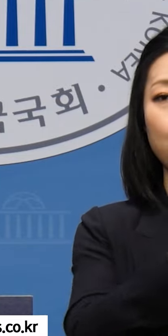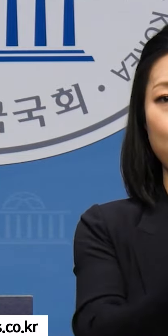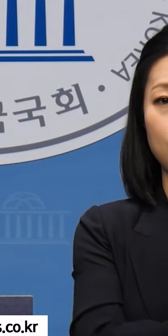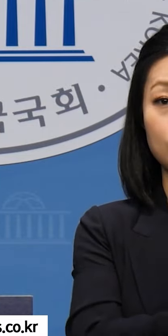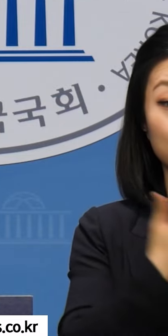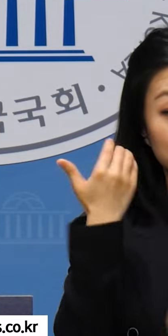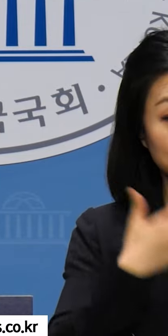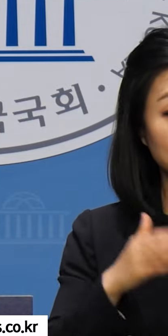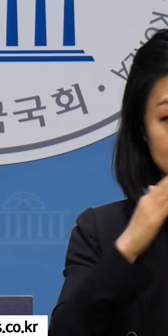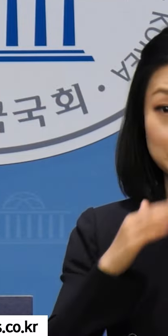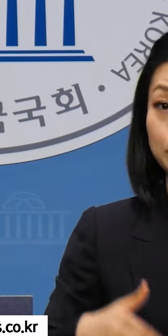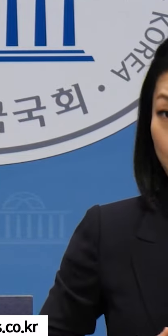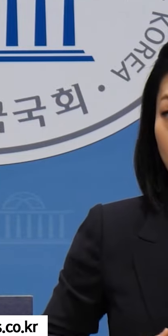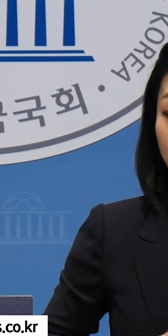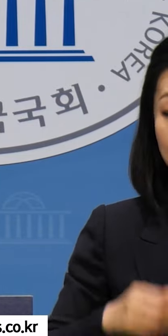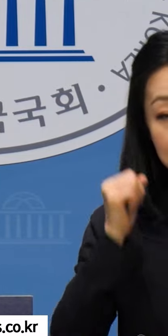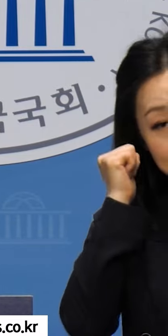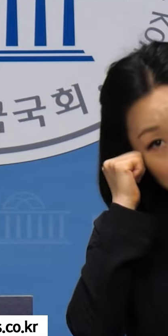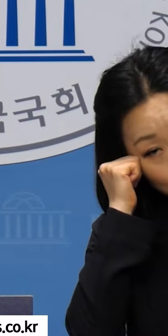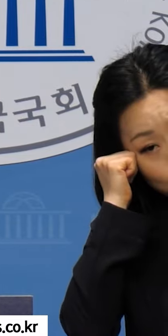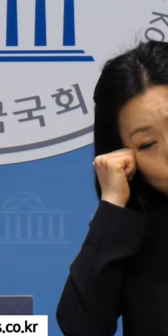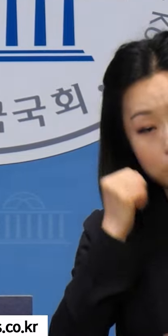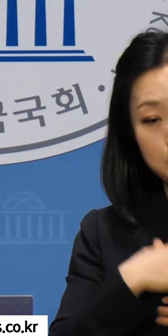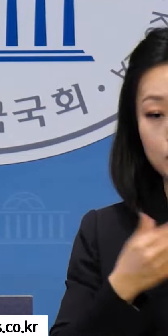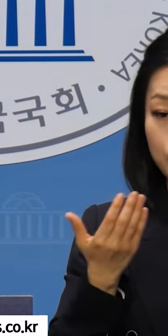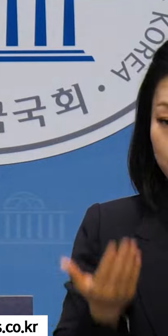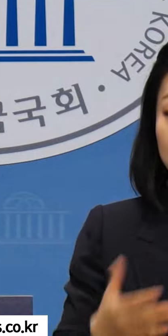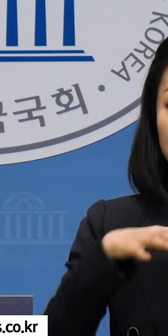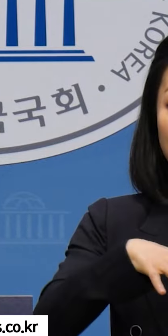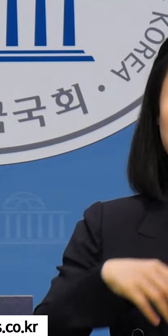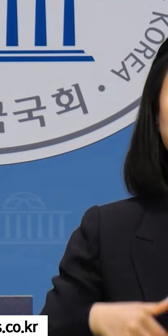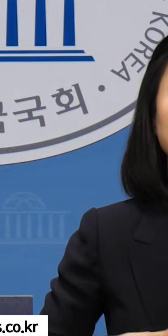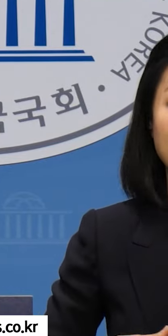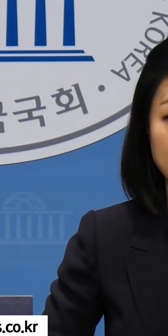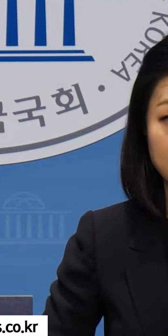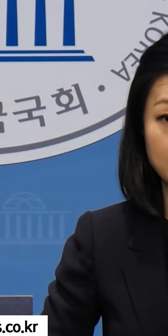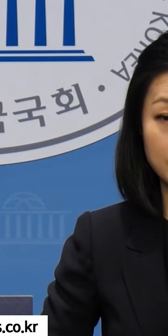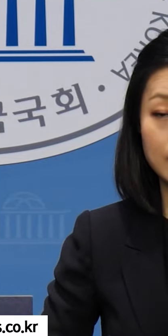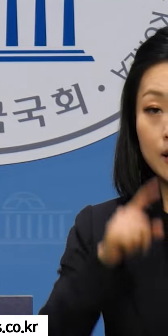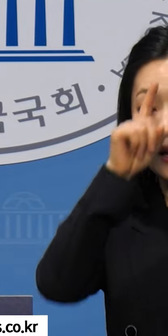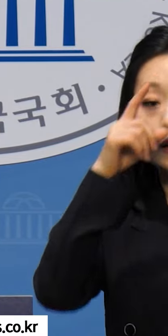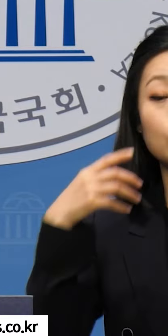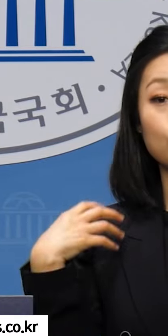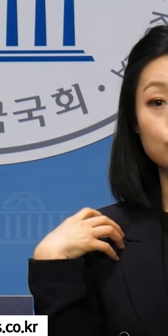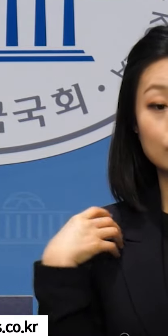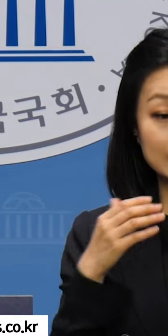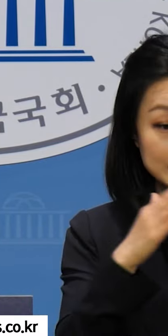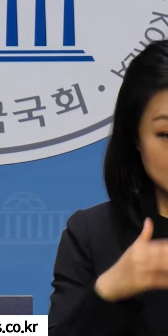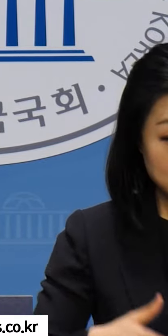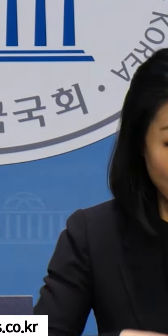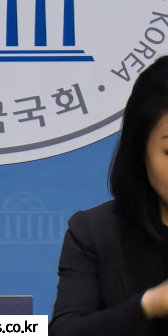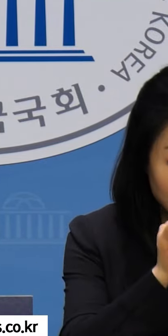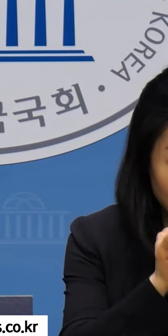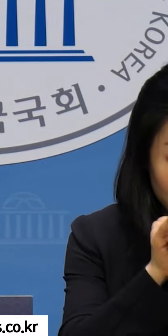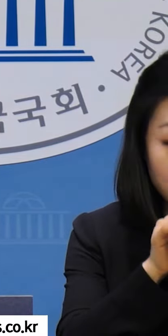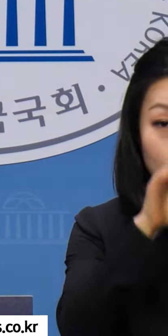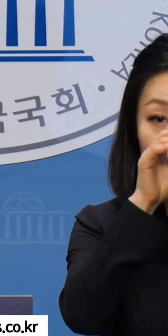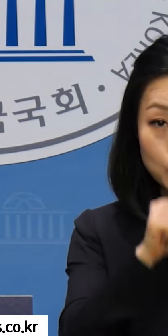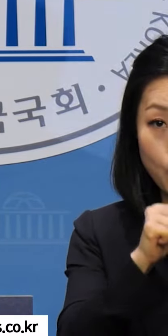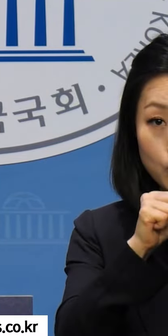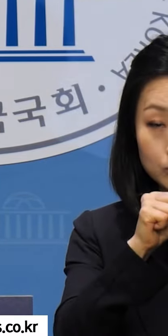집이 필요합니다 잠을 자고 편하게 쉴 공간이 필요합니다 정부는 집이 필요한 국민에게 질